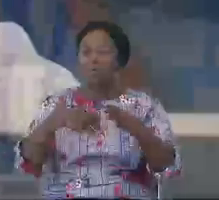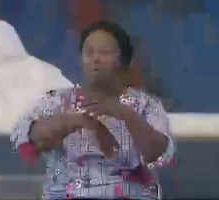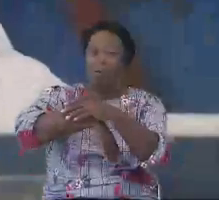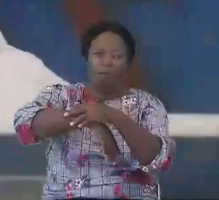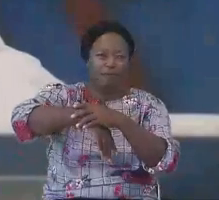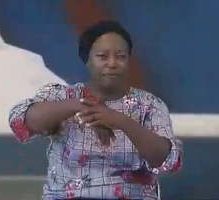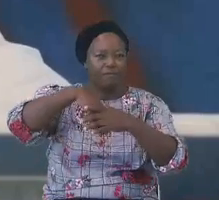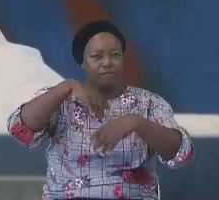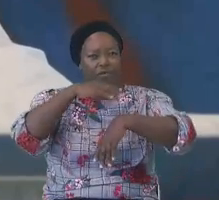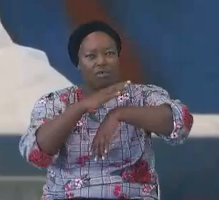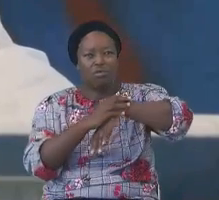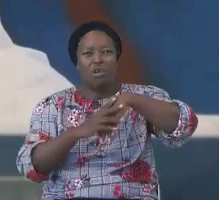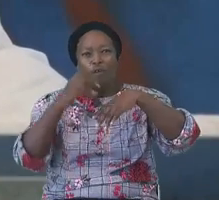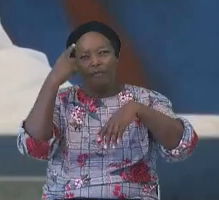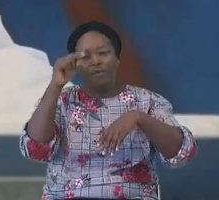Ôte la tristesse.